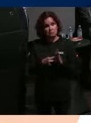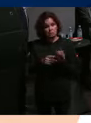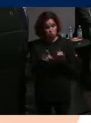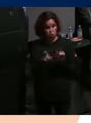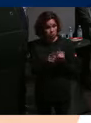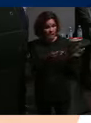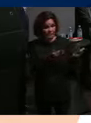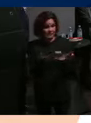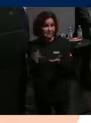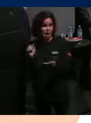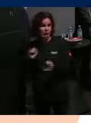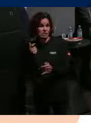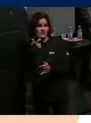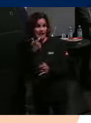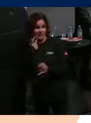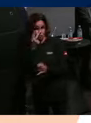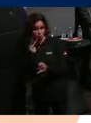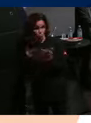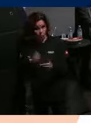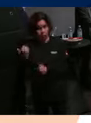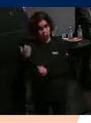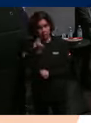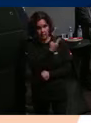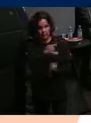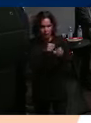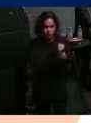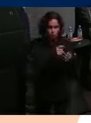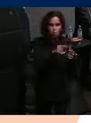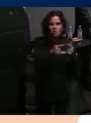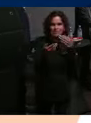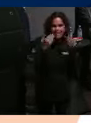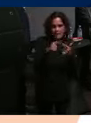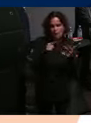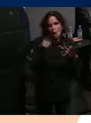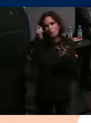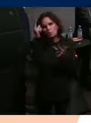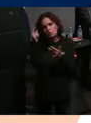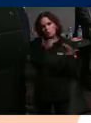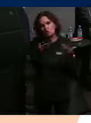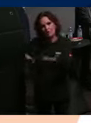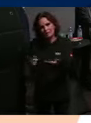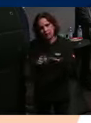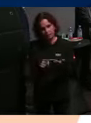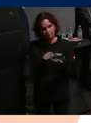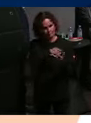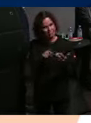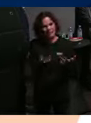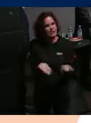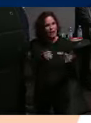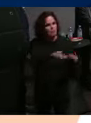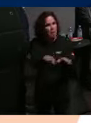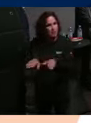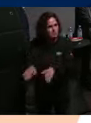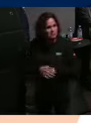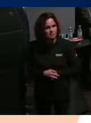fra Asker her i starten, altså det med natur, klima og kulturutøvelse. Det er ikke enkelt å få plass det her.